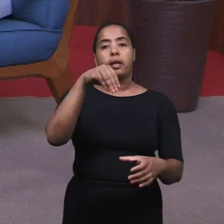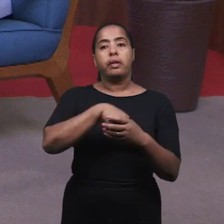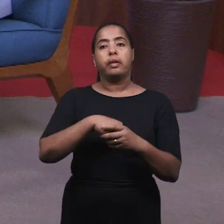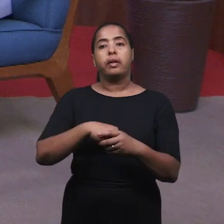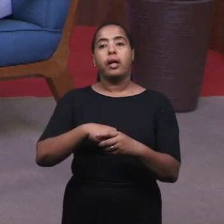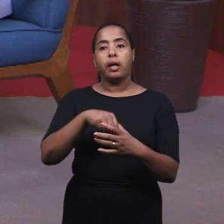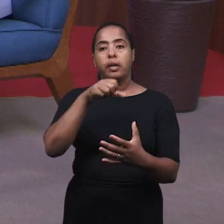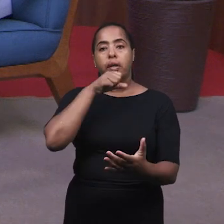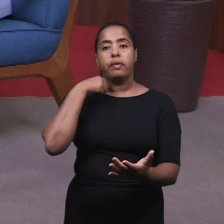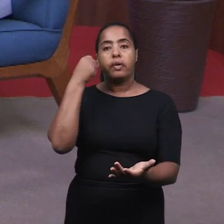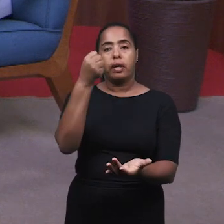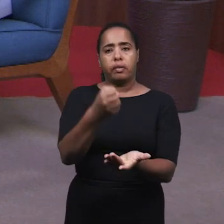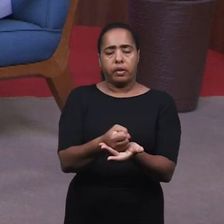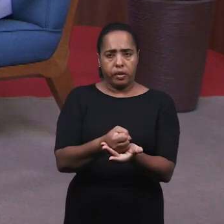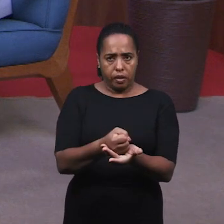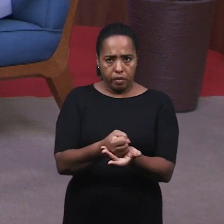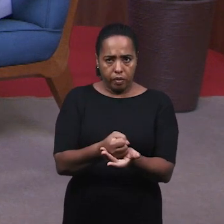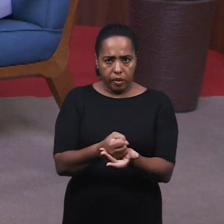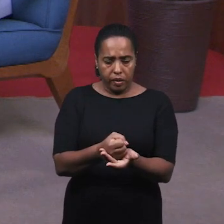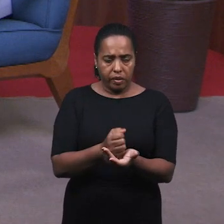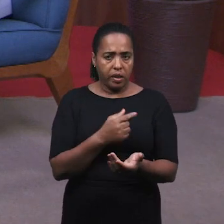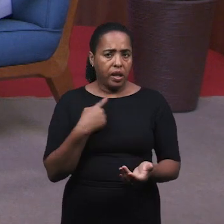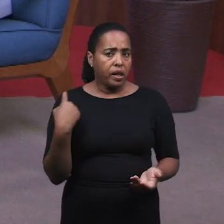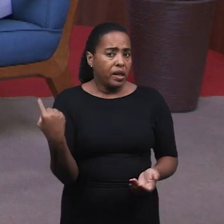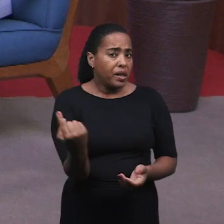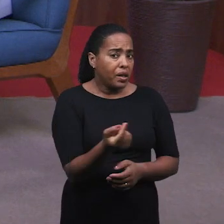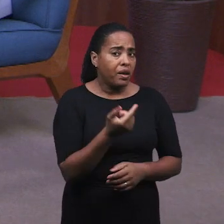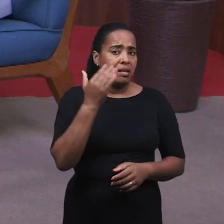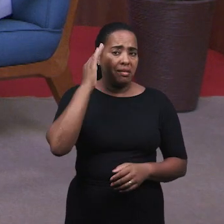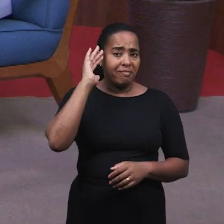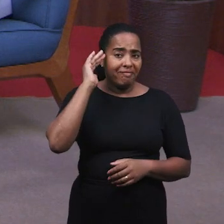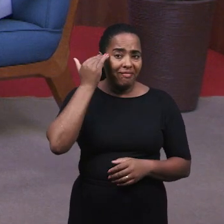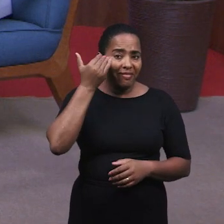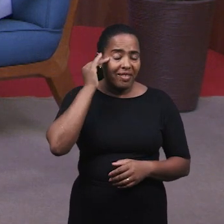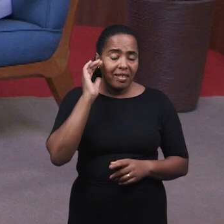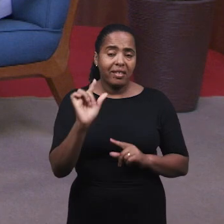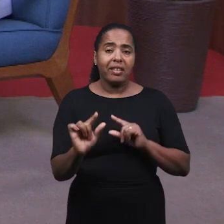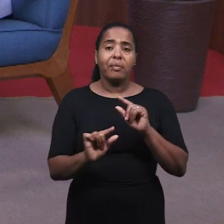prophétisé dans l'Ancien Testament? C'est parce que là, nous accomplissons